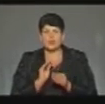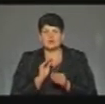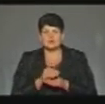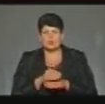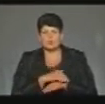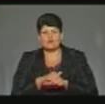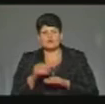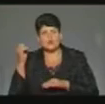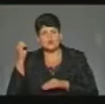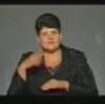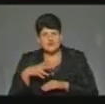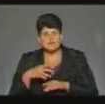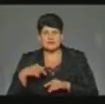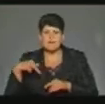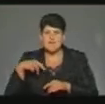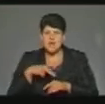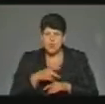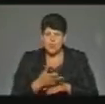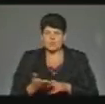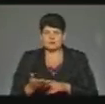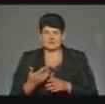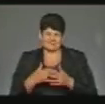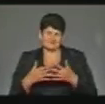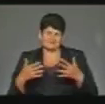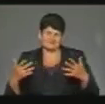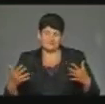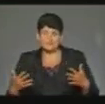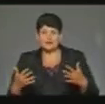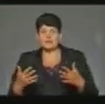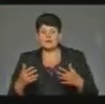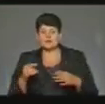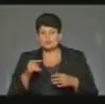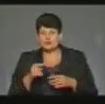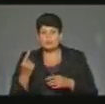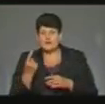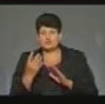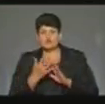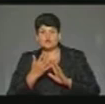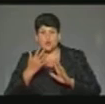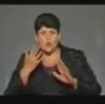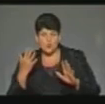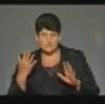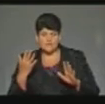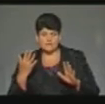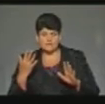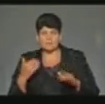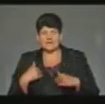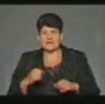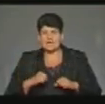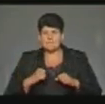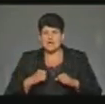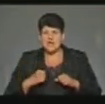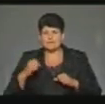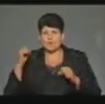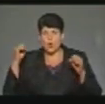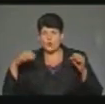вуличне освітлення, на яких переходах і так далі. Значить, першочергово ми намагаємося